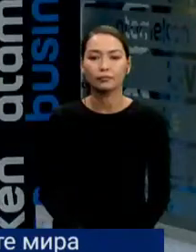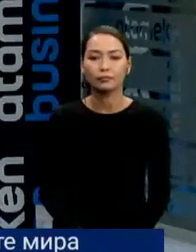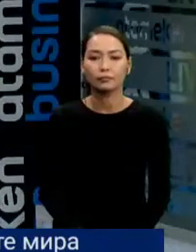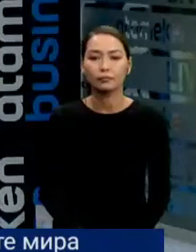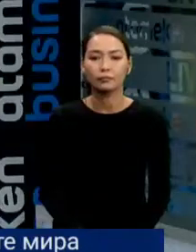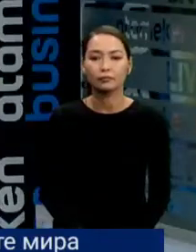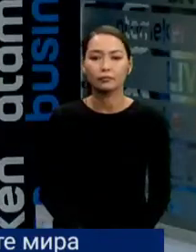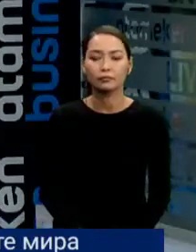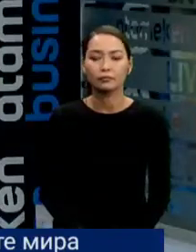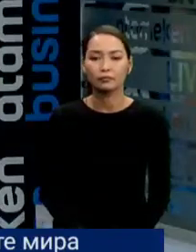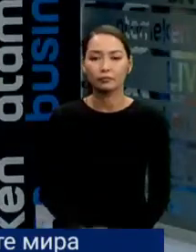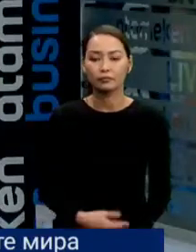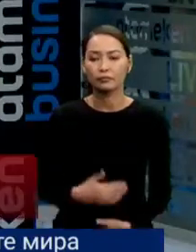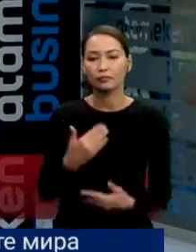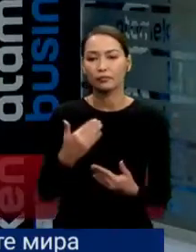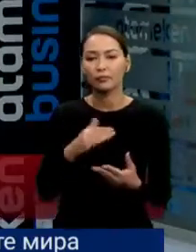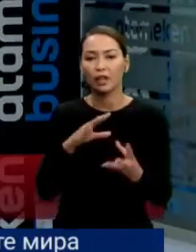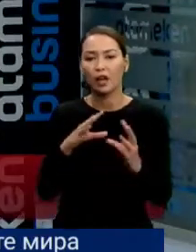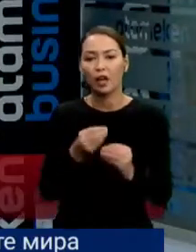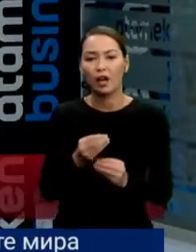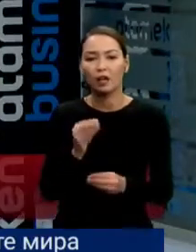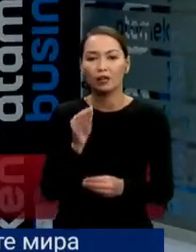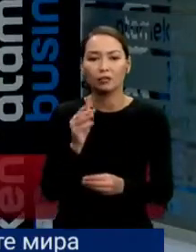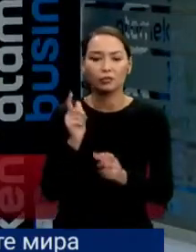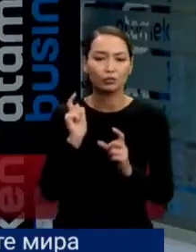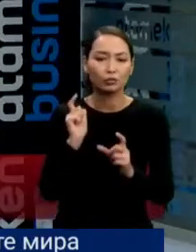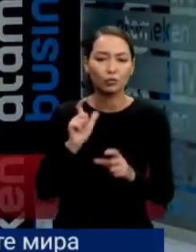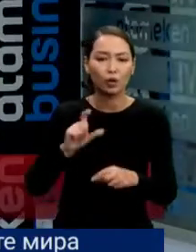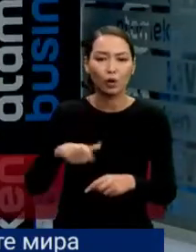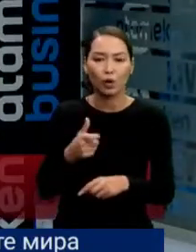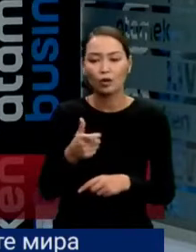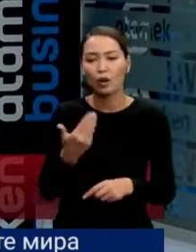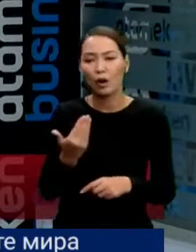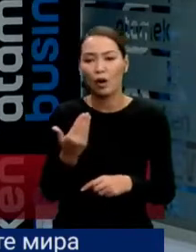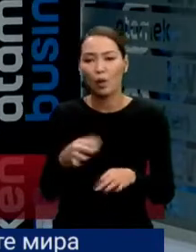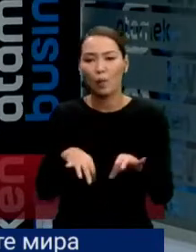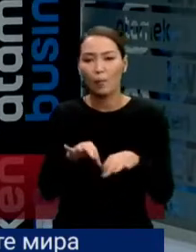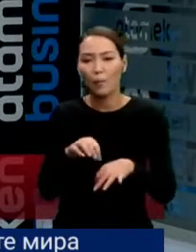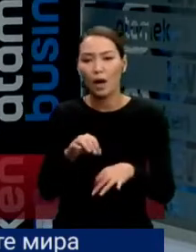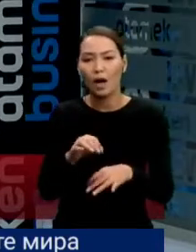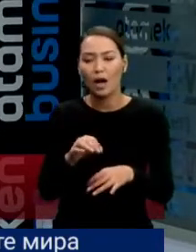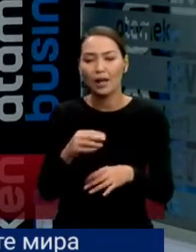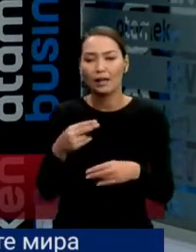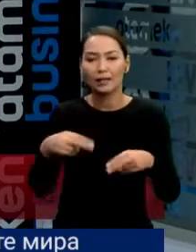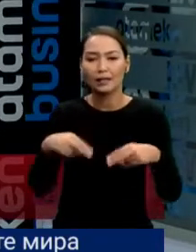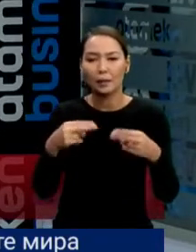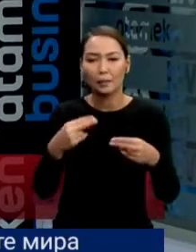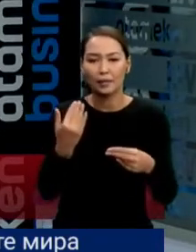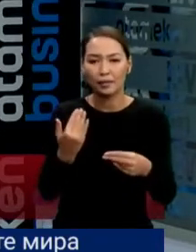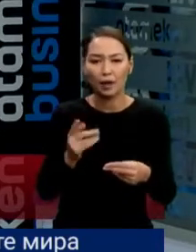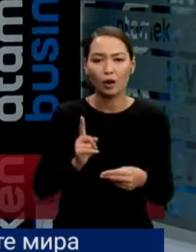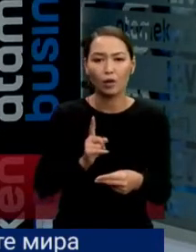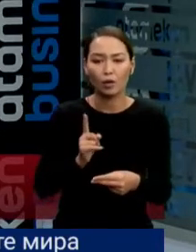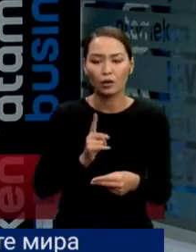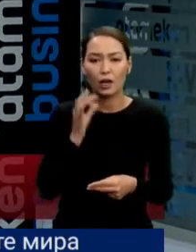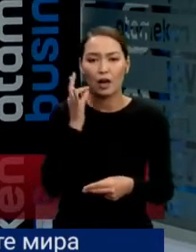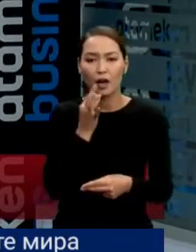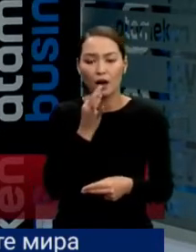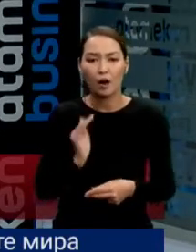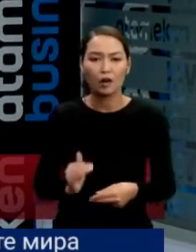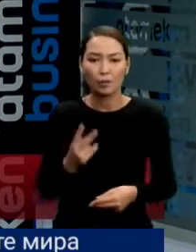Кеден Трансервис акционерлік қоғамы еліміздің көлік логистикалық қызметтер нарығындағы терминалдардың жетекші операторы. Компания 25